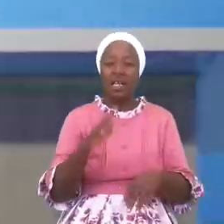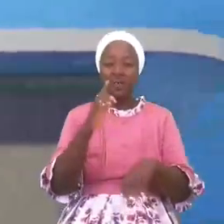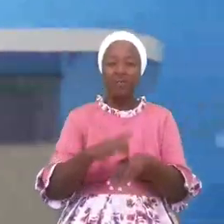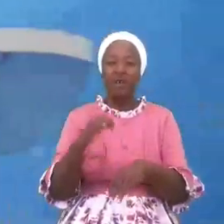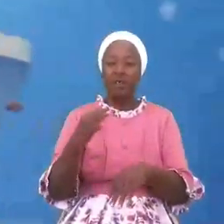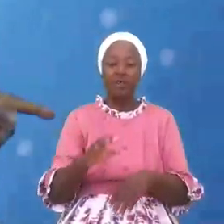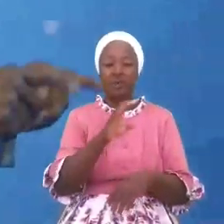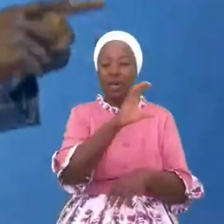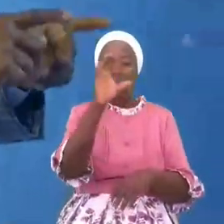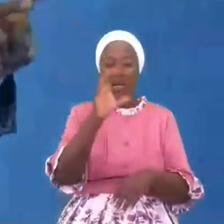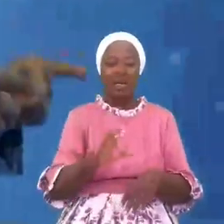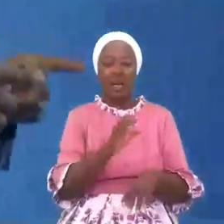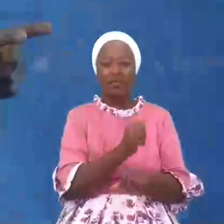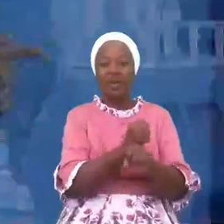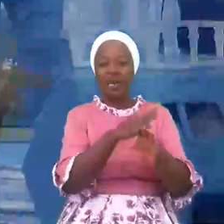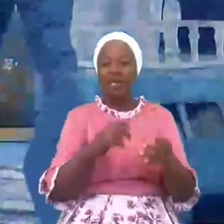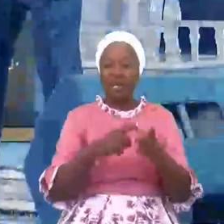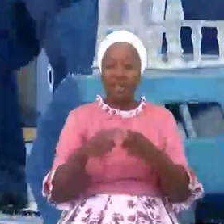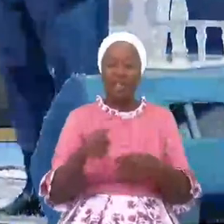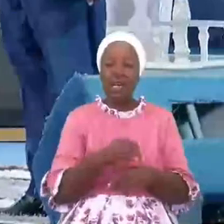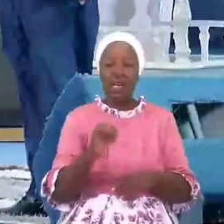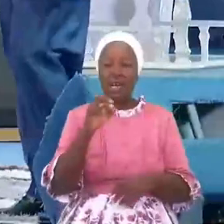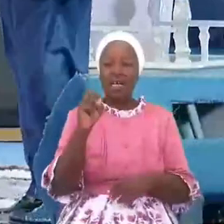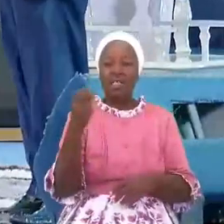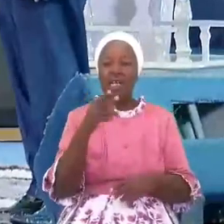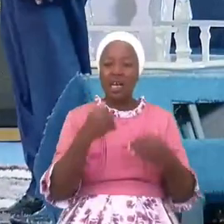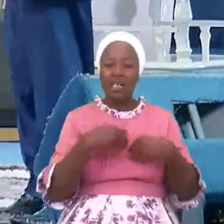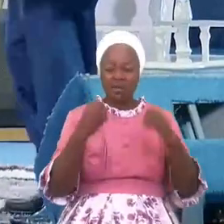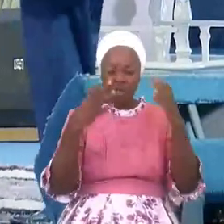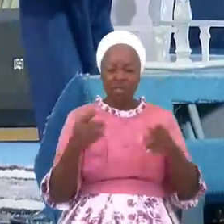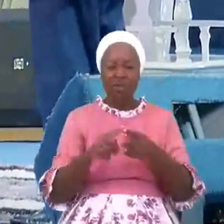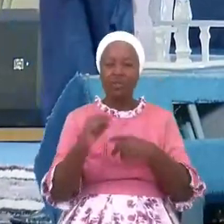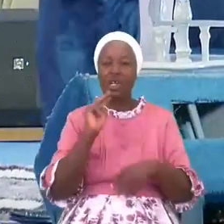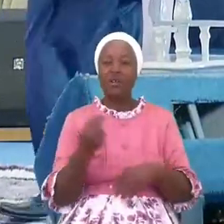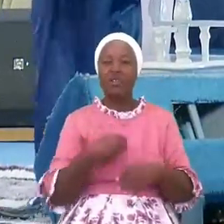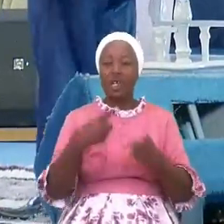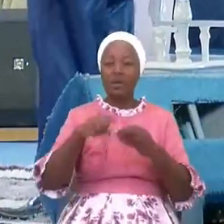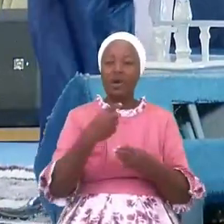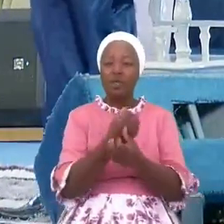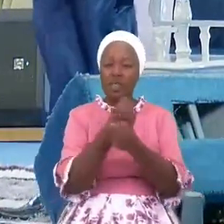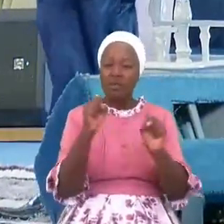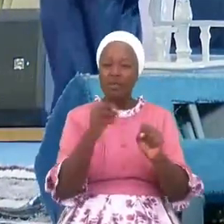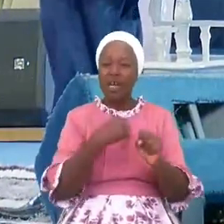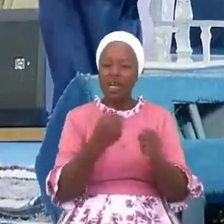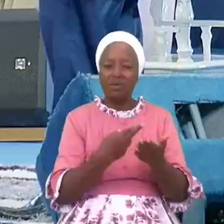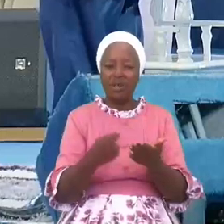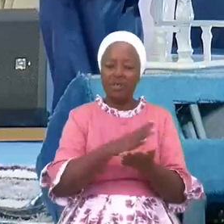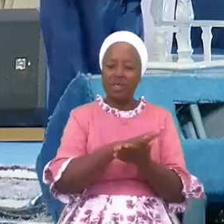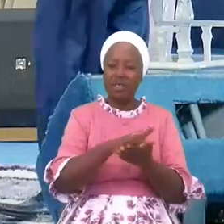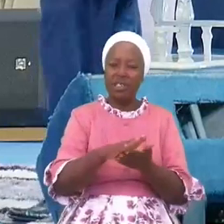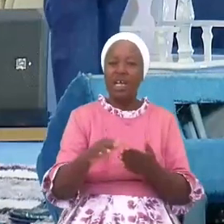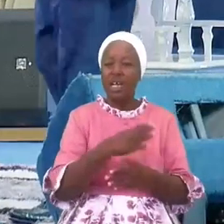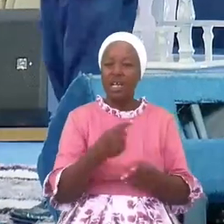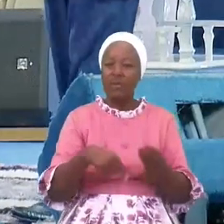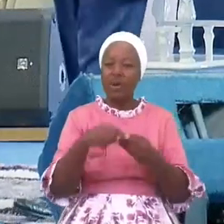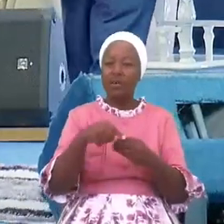du calvaire. Ésaïe a beaucoup à nous dire concernant le salut et la justice. Il a